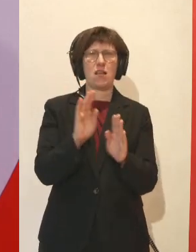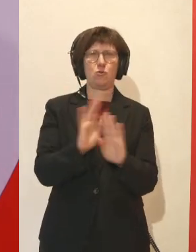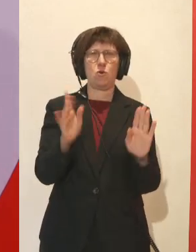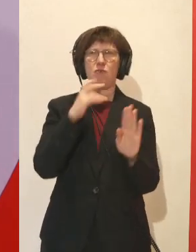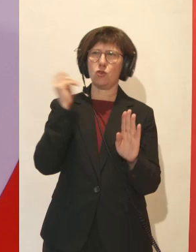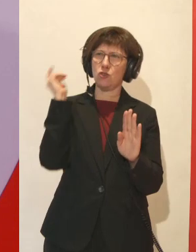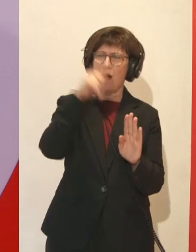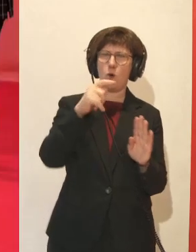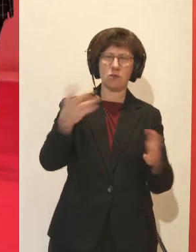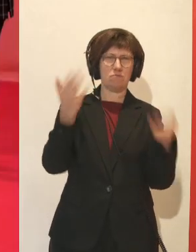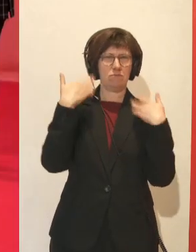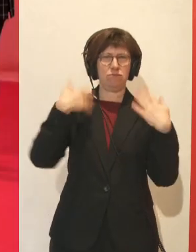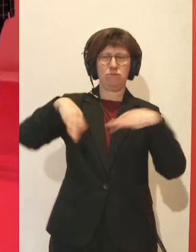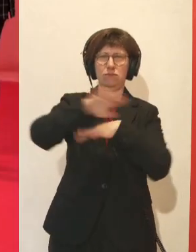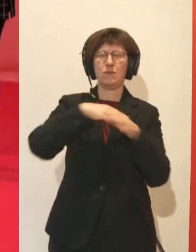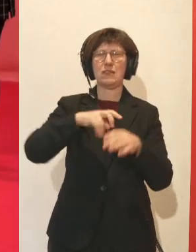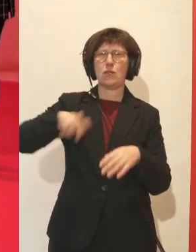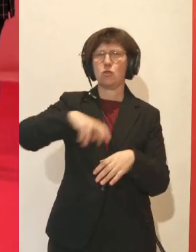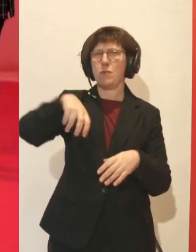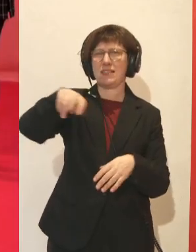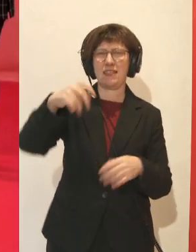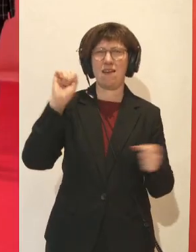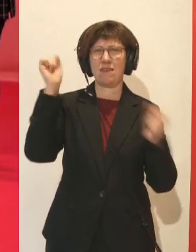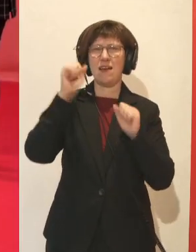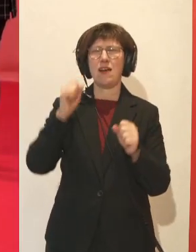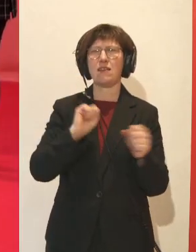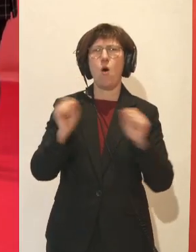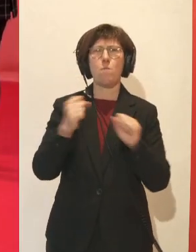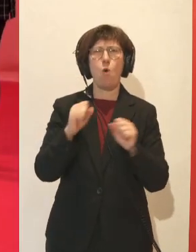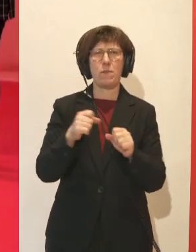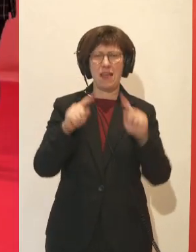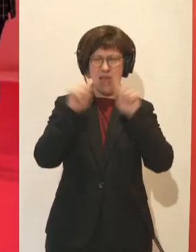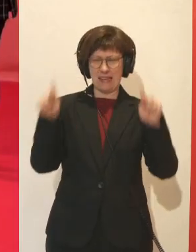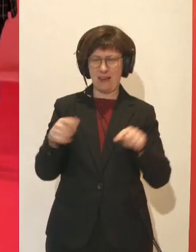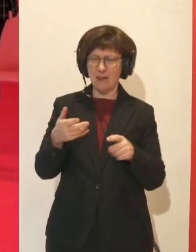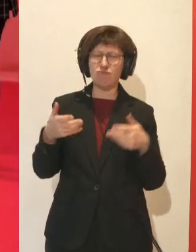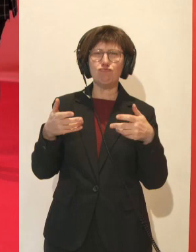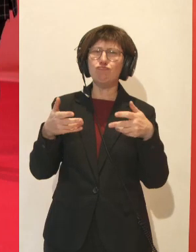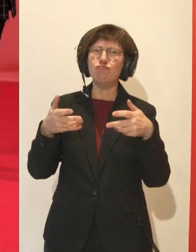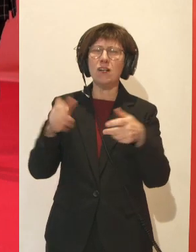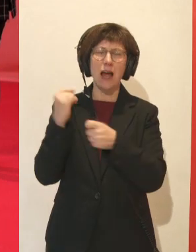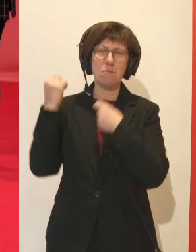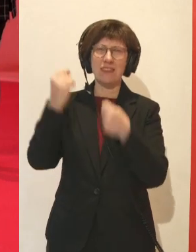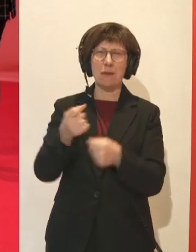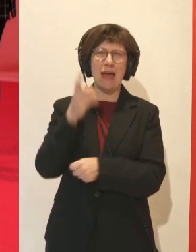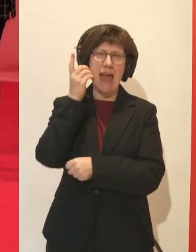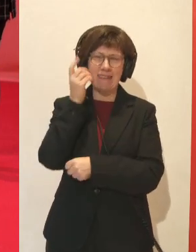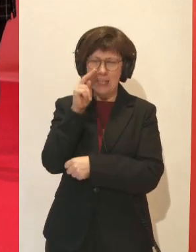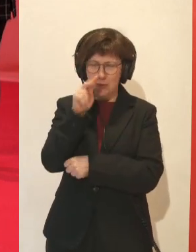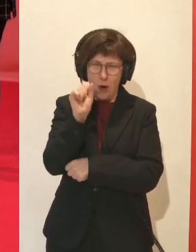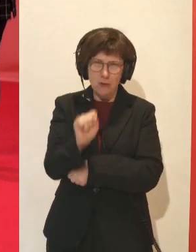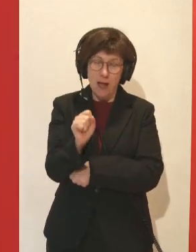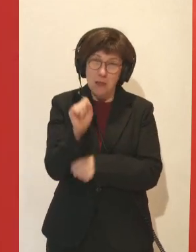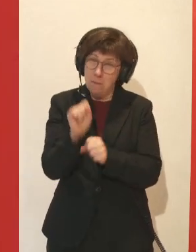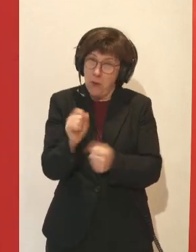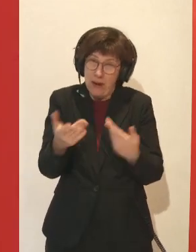mal raus muss, dann geht ein paar Meter spazieren und man kann ja auch auf den mobilen Endgeräten das mitschleppen und auch auf dem Handy gucken. Also das